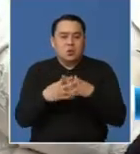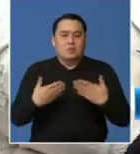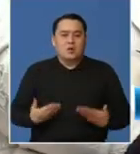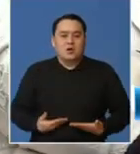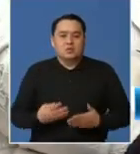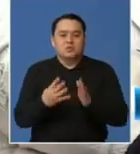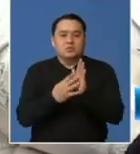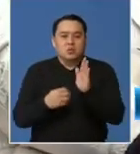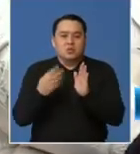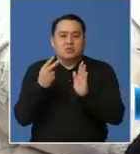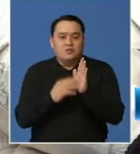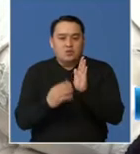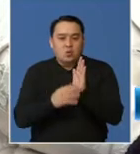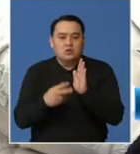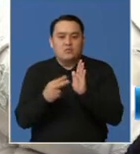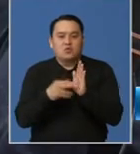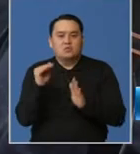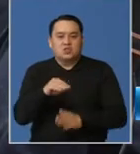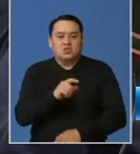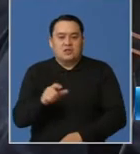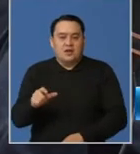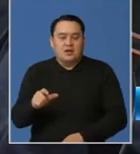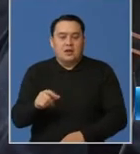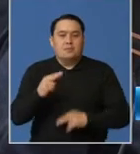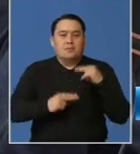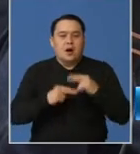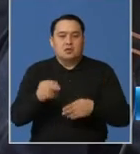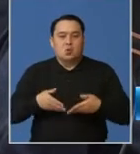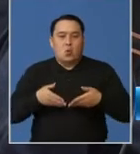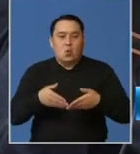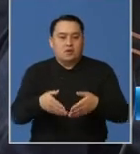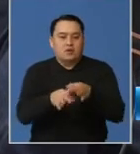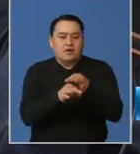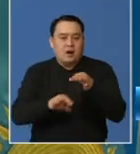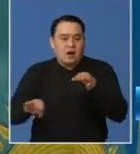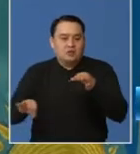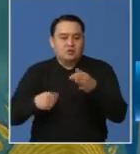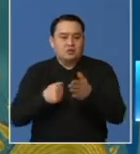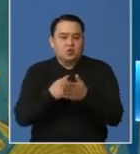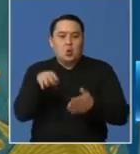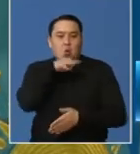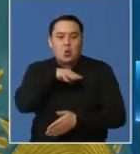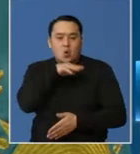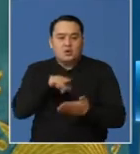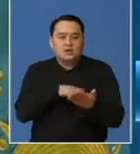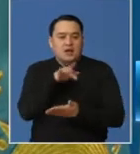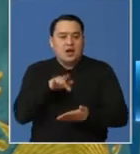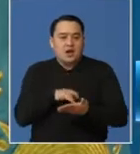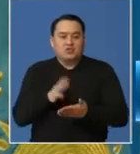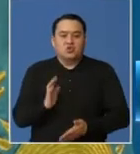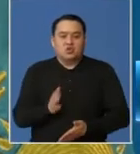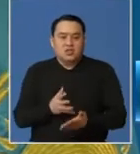проживает 798 тысяч человек. Построен магистральный газопровод до города Текели. За счет